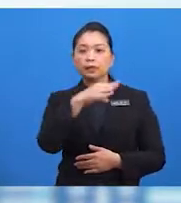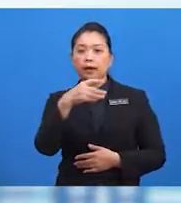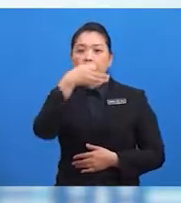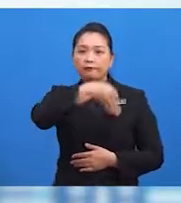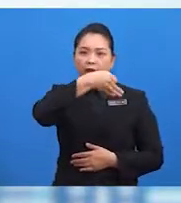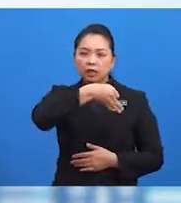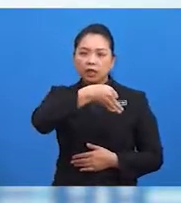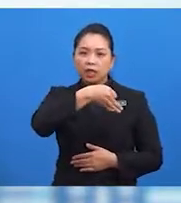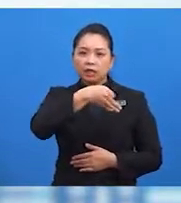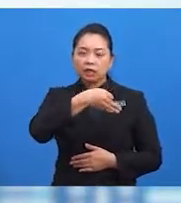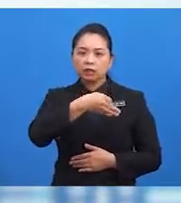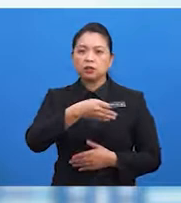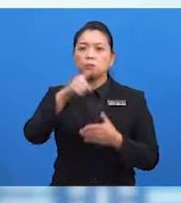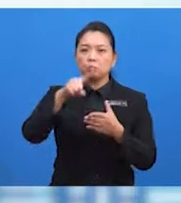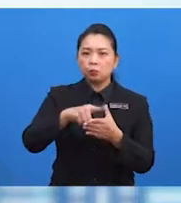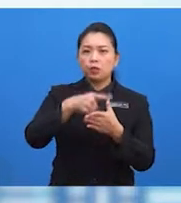atau luar negara.